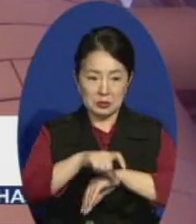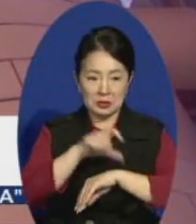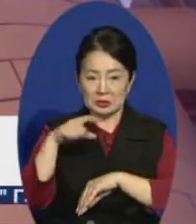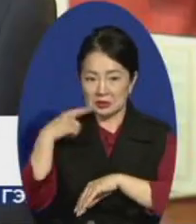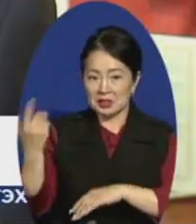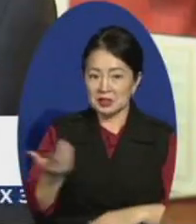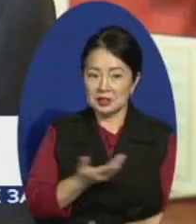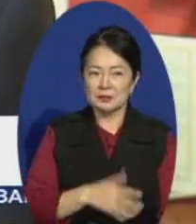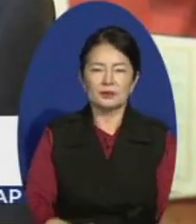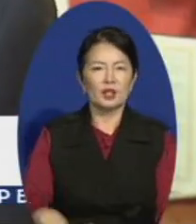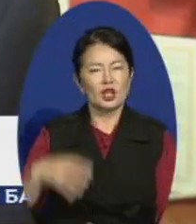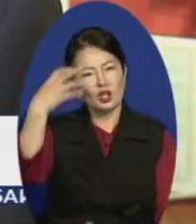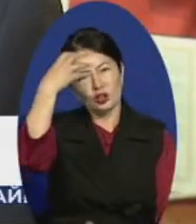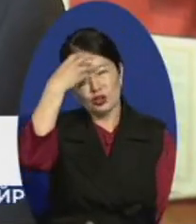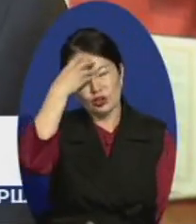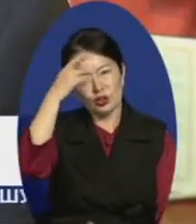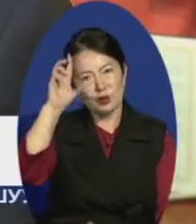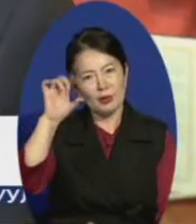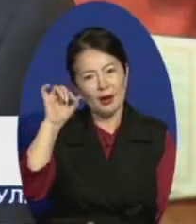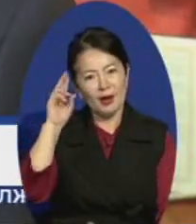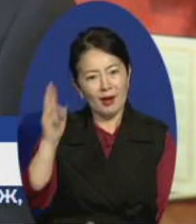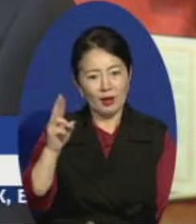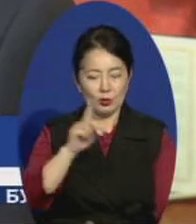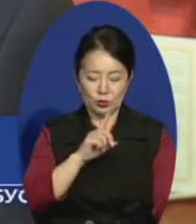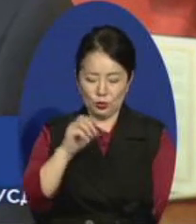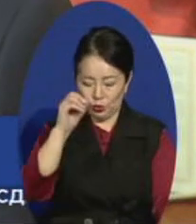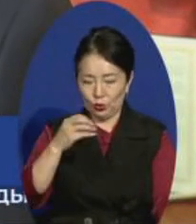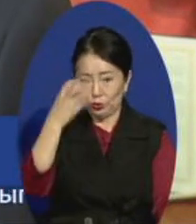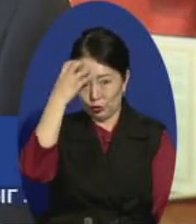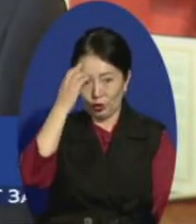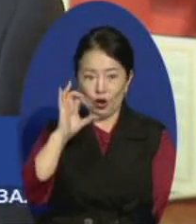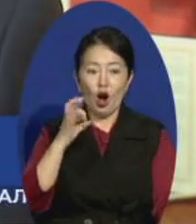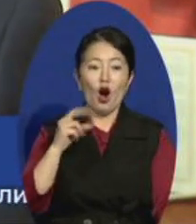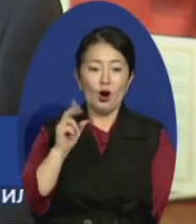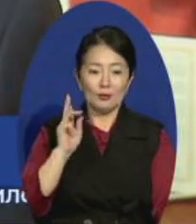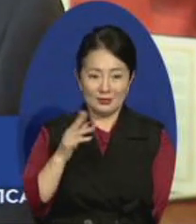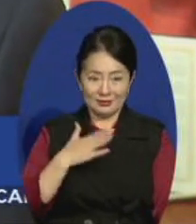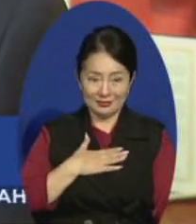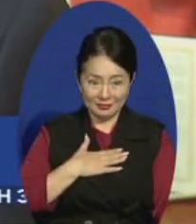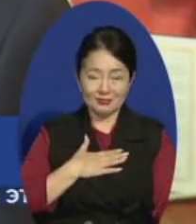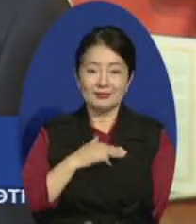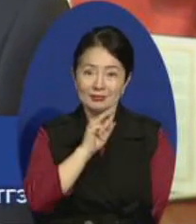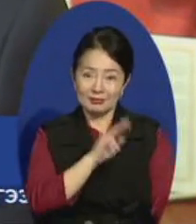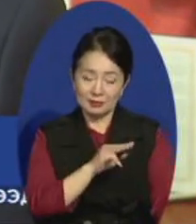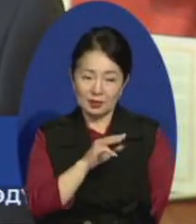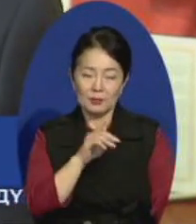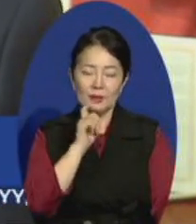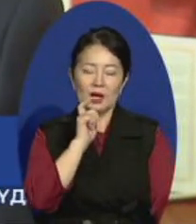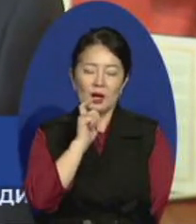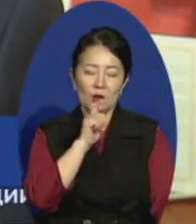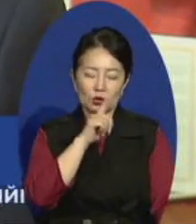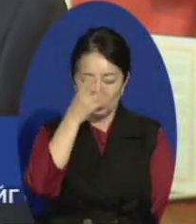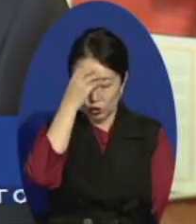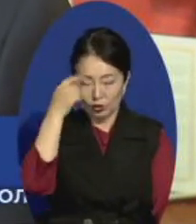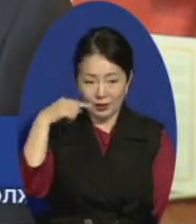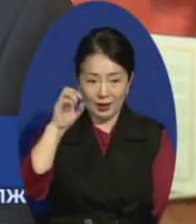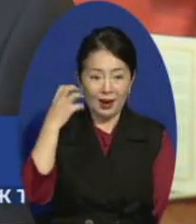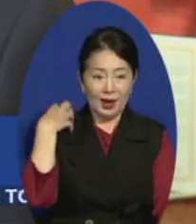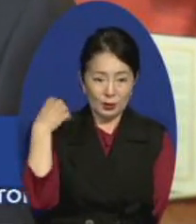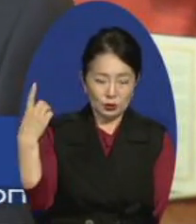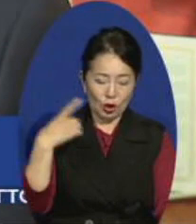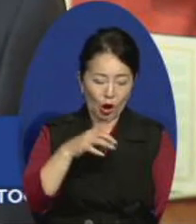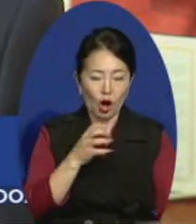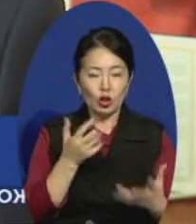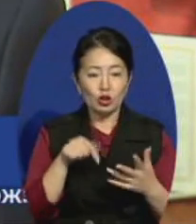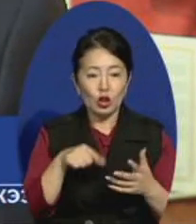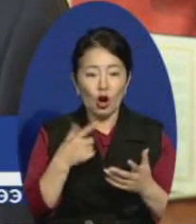мэрэгжилтнүүд хэлж байна. Төрийн банк маань 100% төрийн өмчтэй тийм ээ. Ийм хязгаарлалтад хариуцтай компани байсан бол одоо